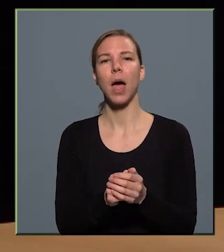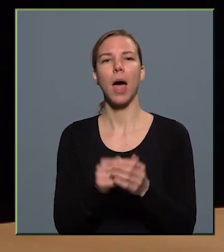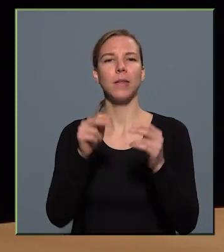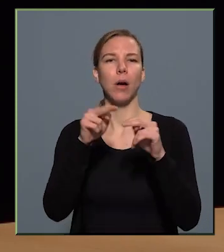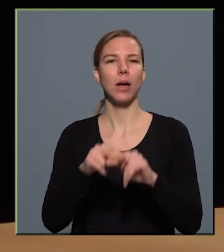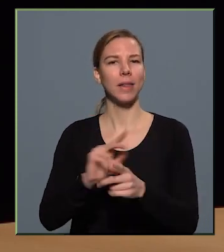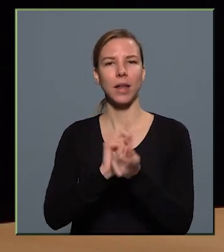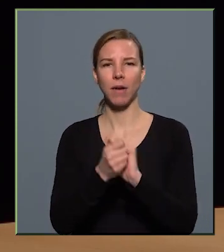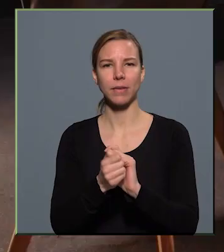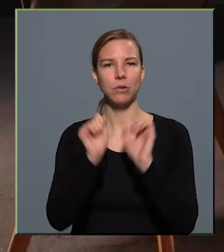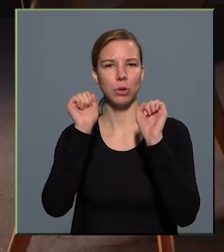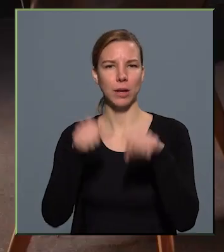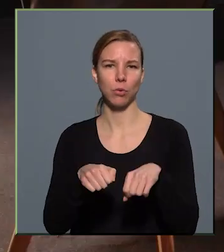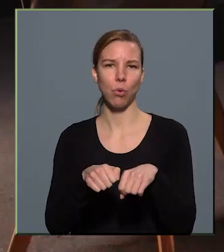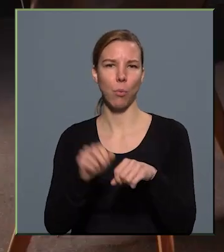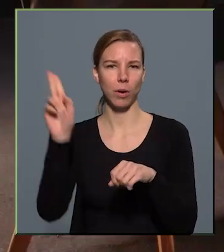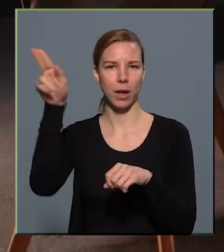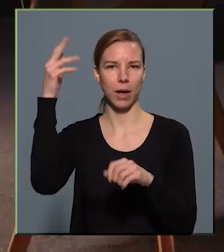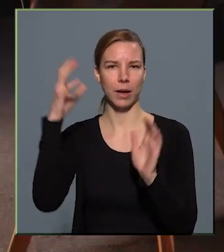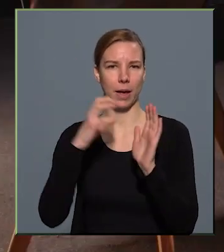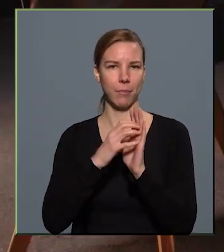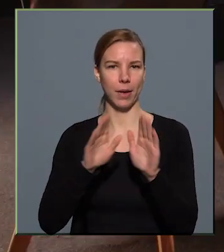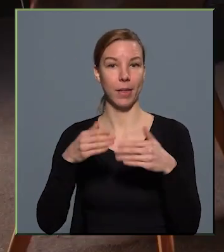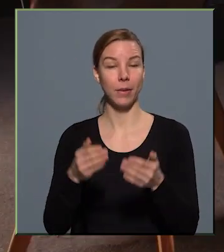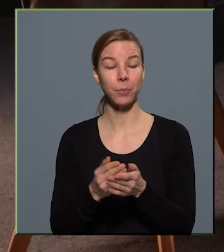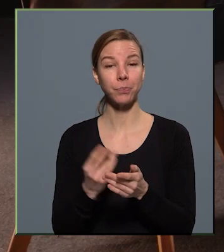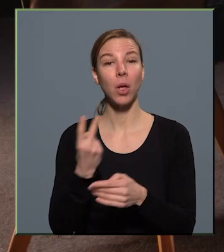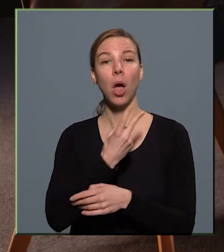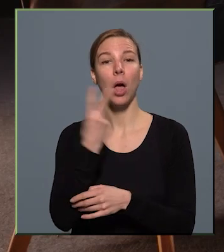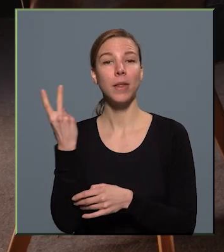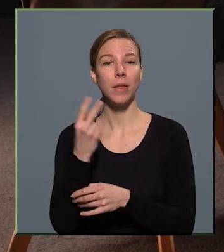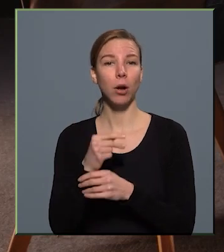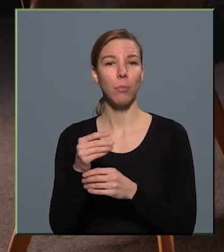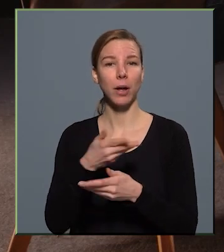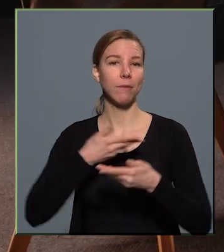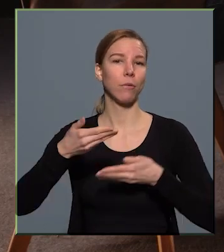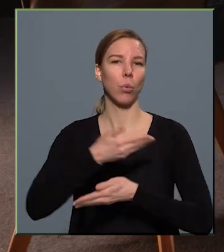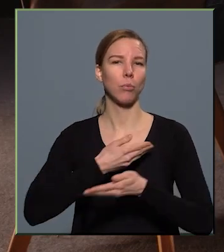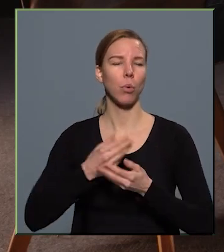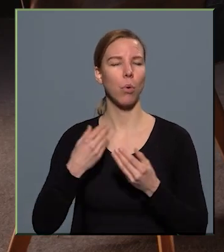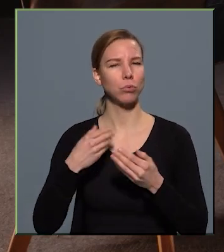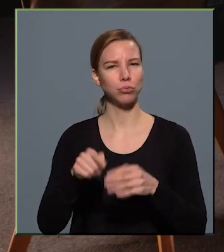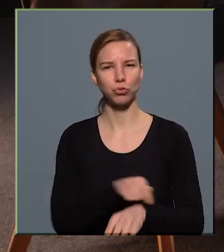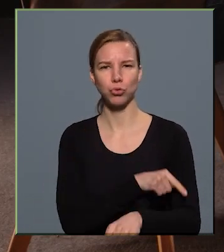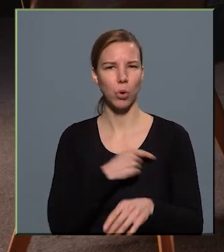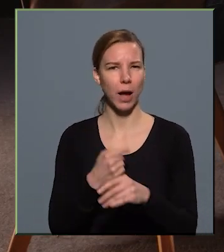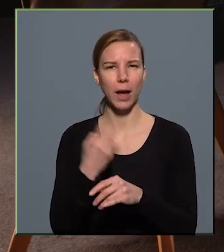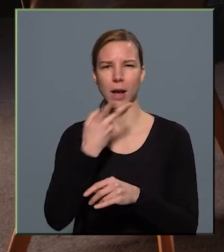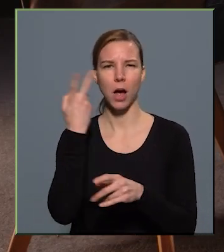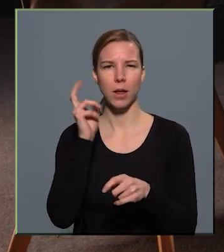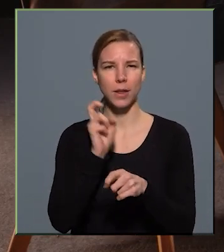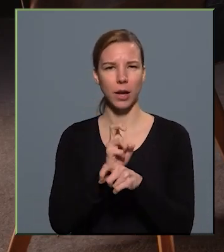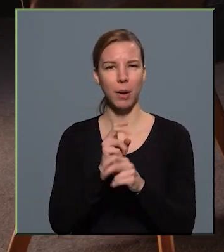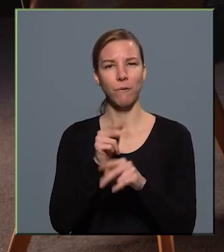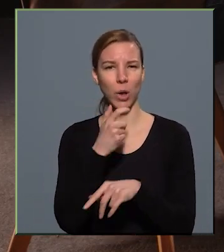szimbóluma lett. Szakmai fórumokon nagyon sokáig voltak szakemberek, idősek is,